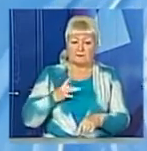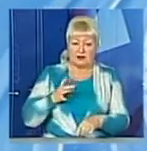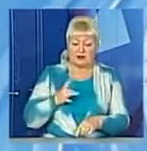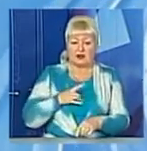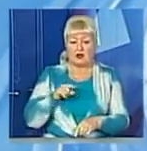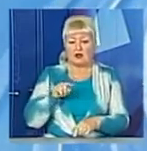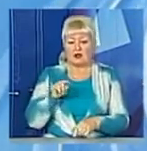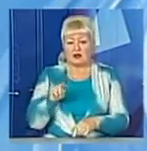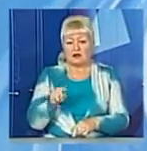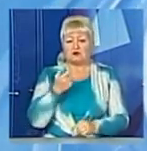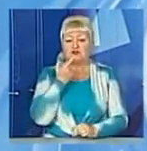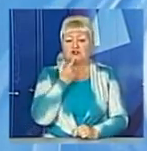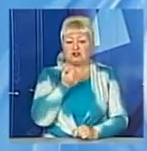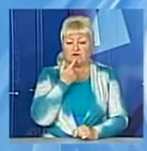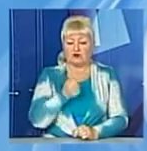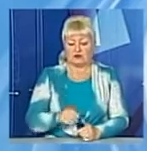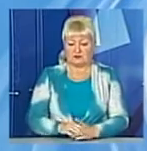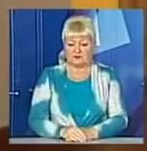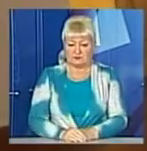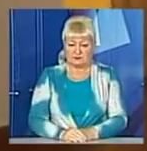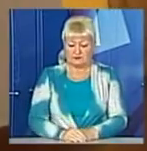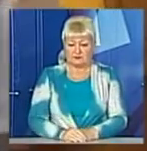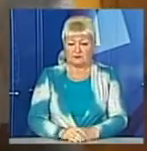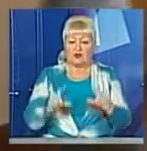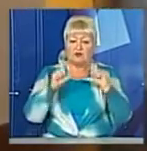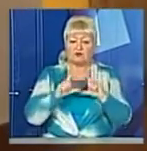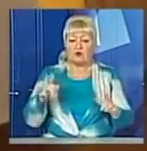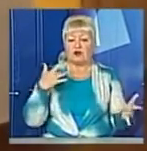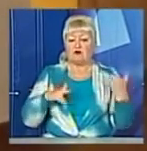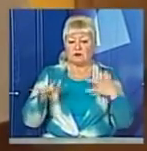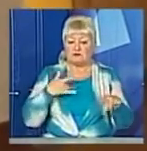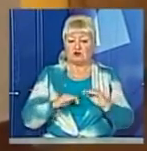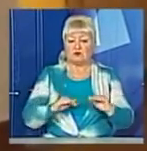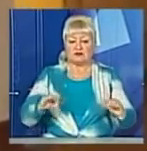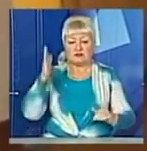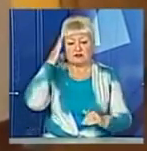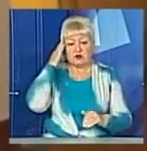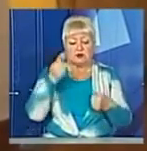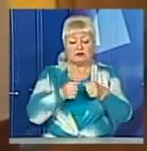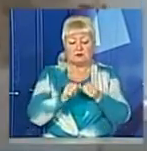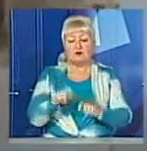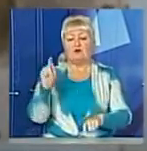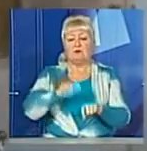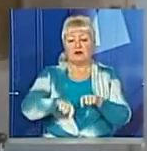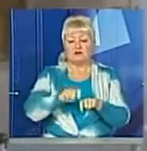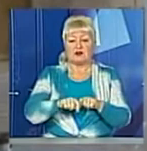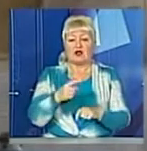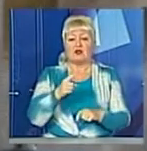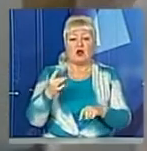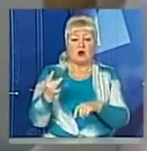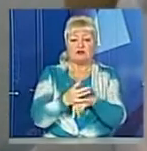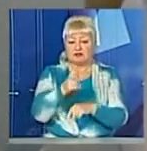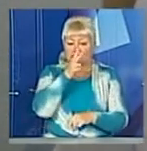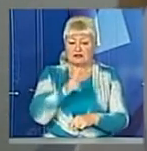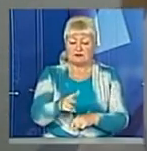Ось тут біла, ось тут яке червоне. В школі виправдовуються. Дитячі голови на педикульоз перевіряють раз на чверть. І